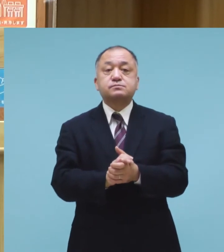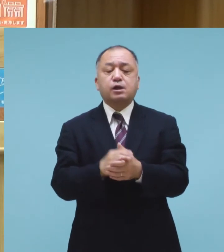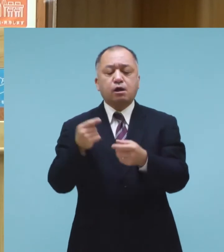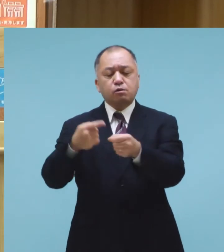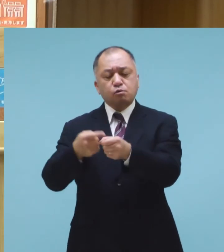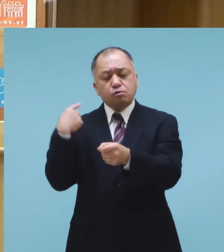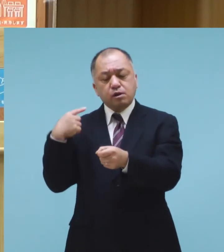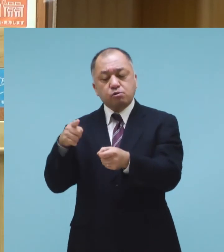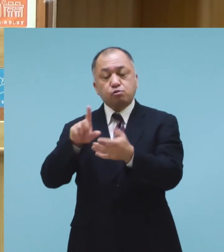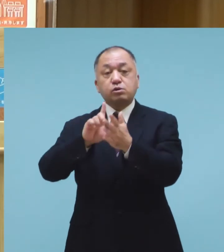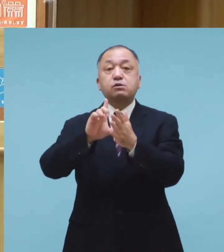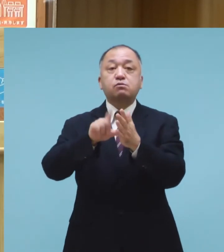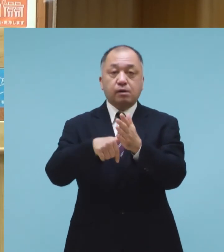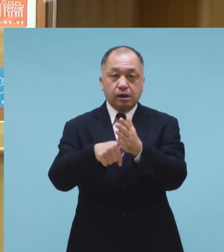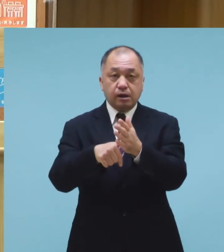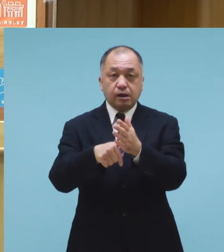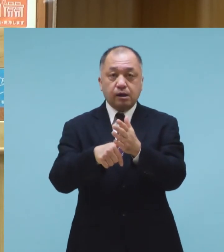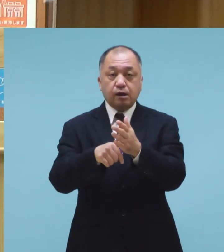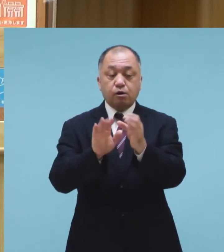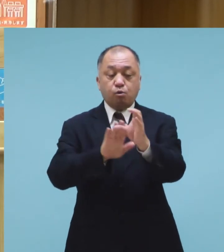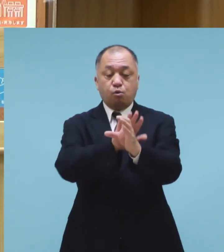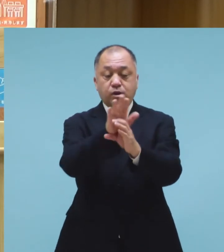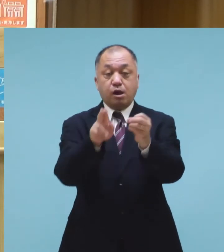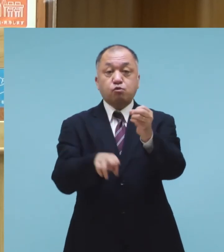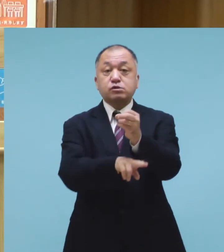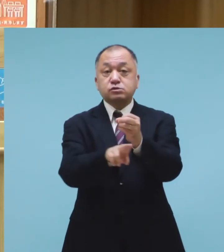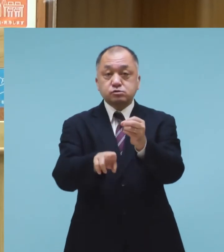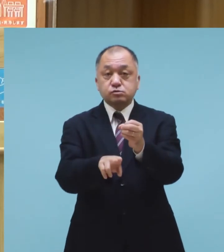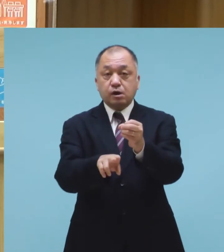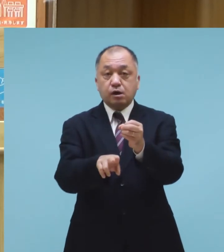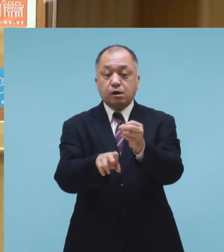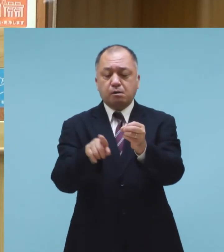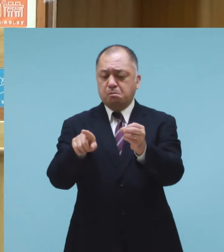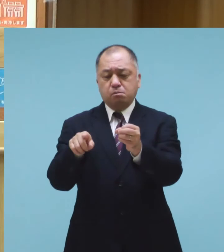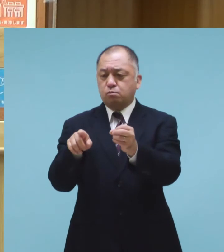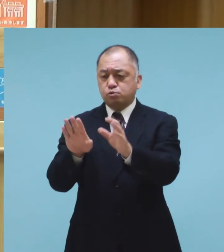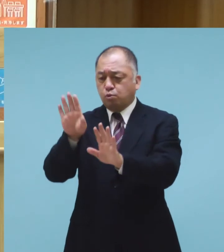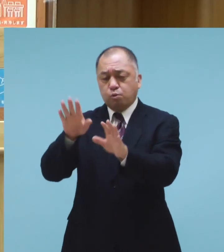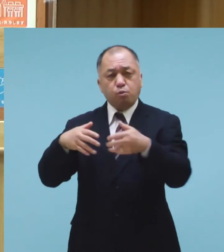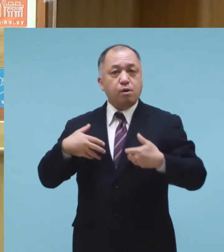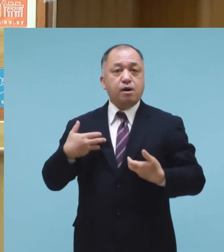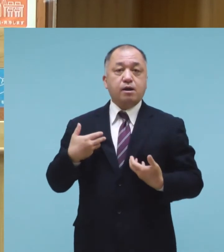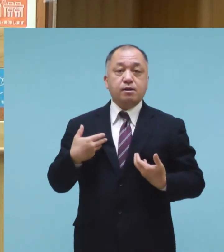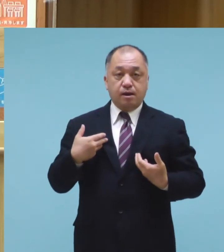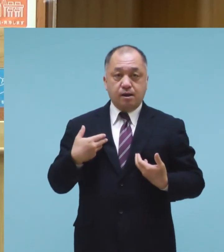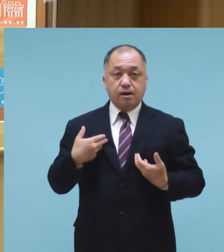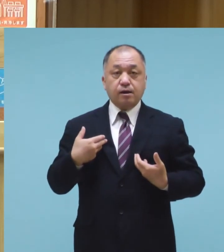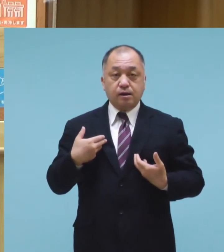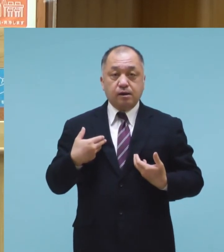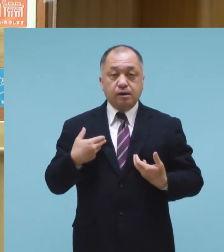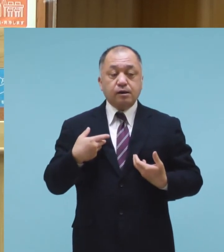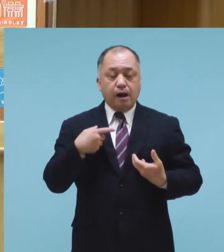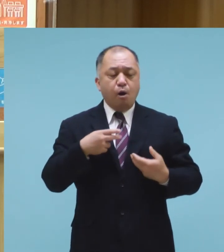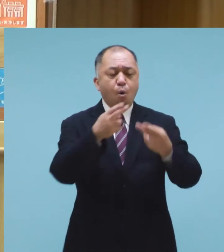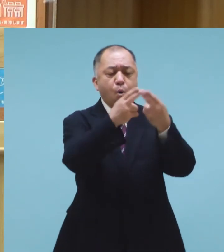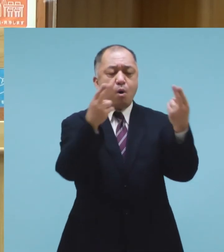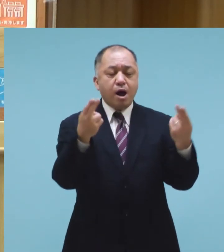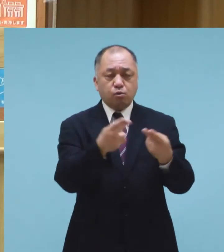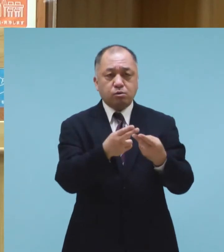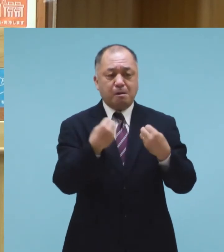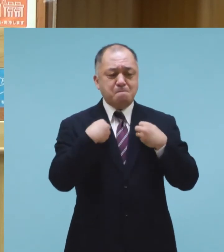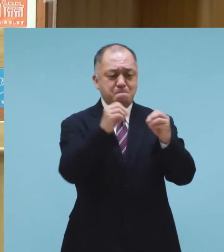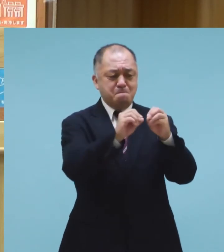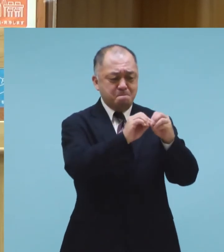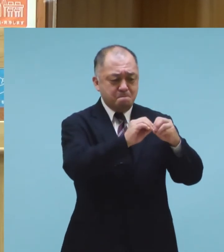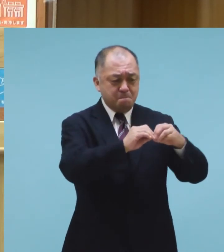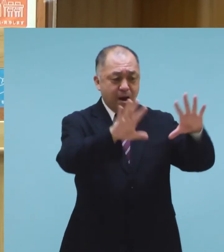ナウイルス感染症という、まあ、まさに未知の感染症の、拡大が先行して本土でありまして、そういった十分